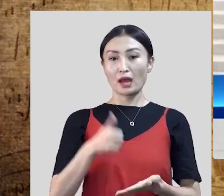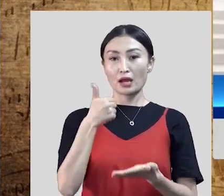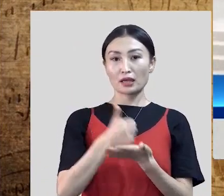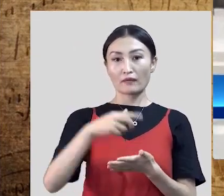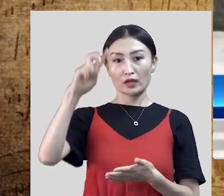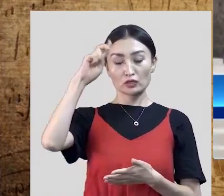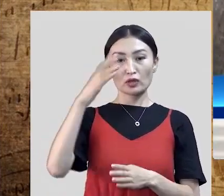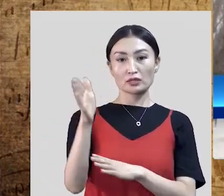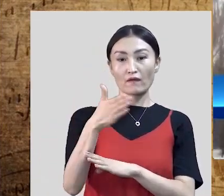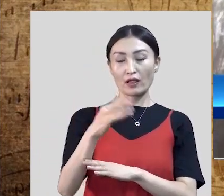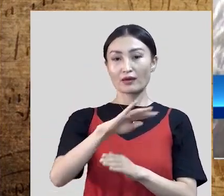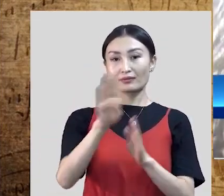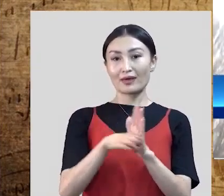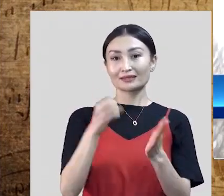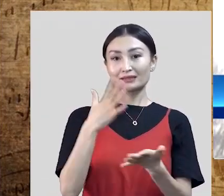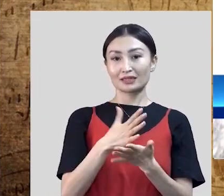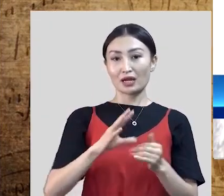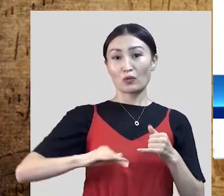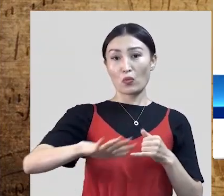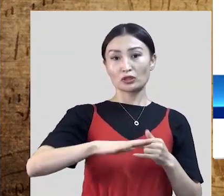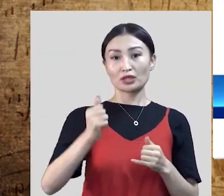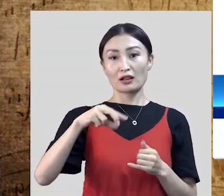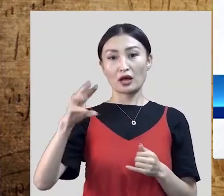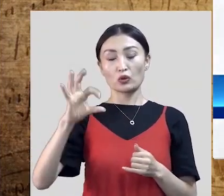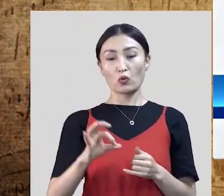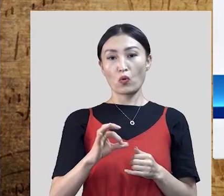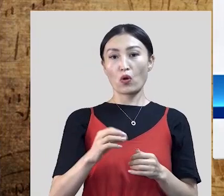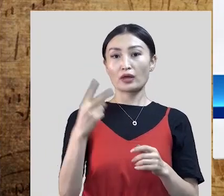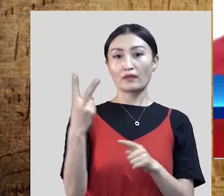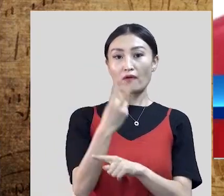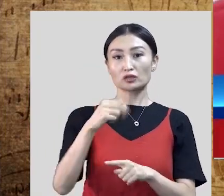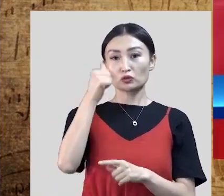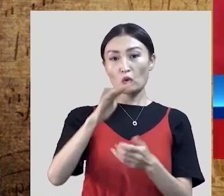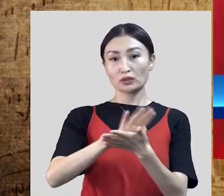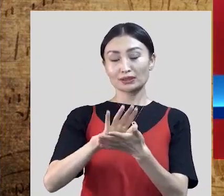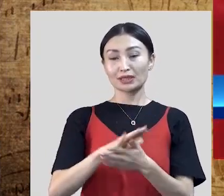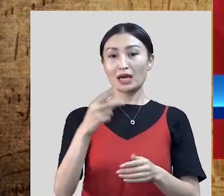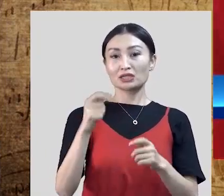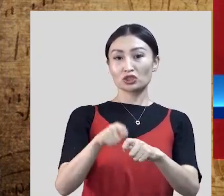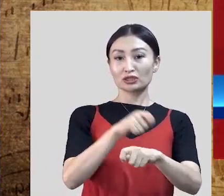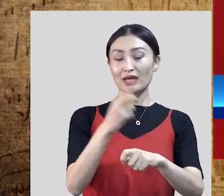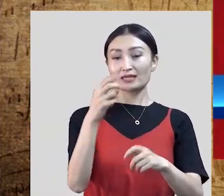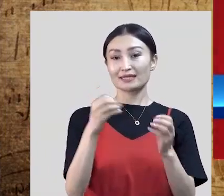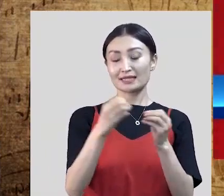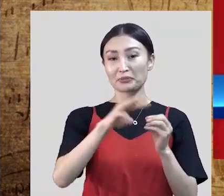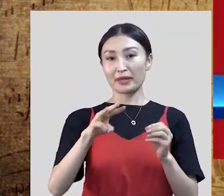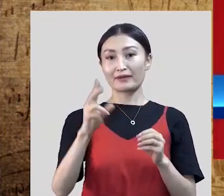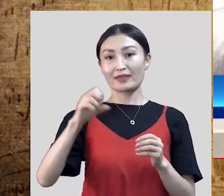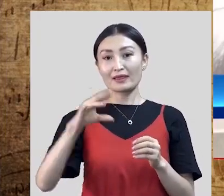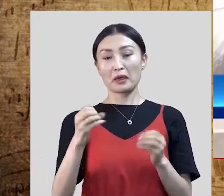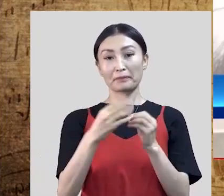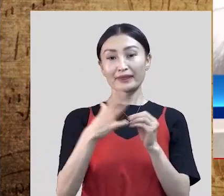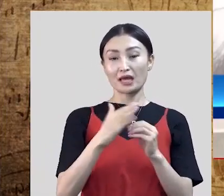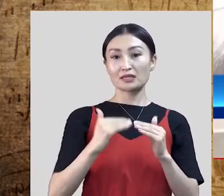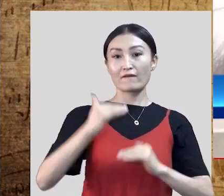Главный государственный флаг на центральной площади столицы Алато стирают дважды в год. Его ширина 10 метров, длина 15,